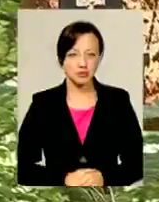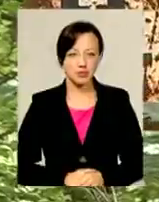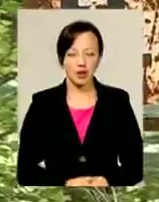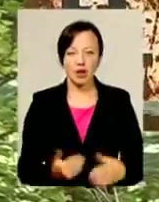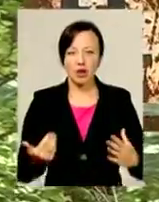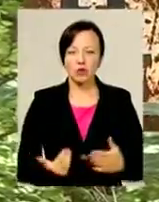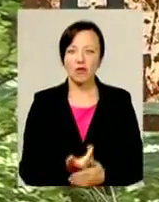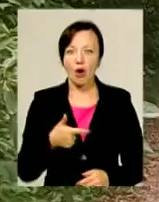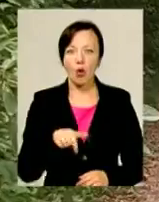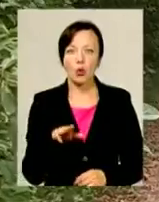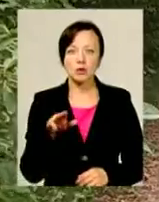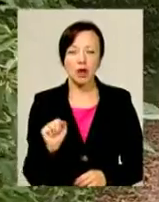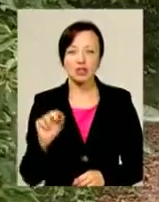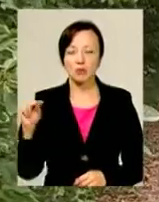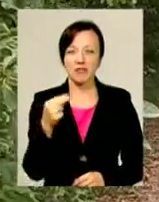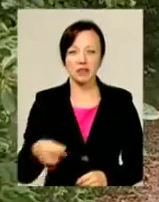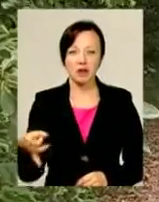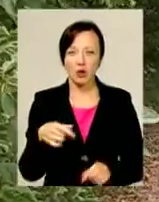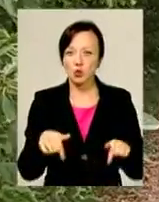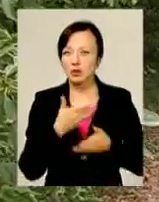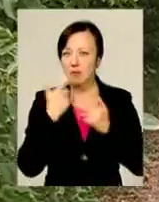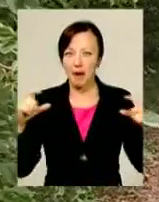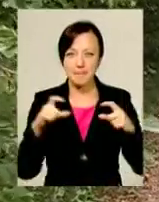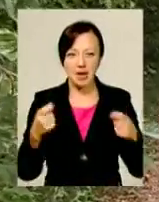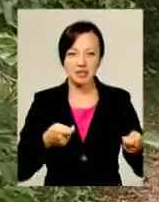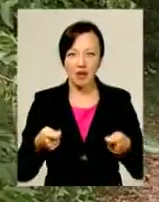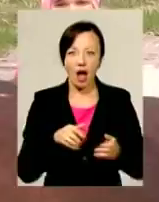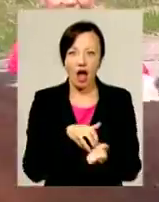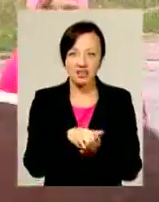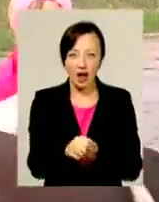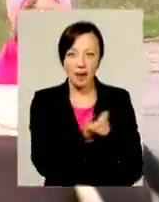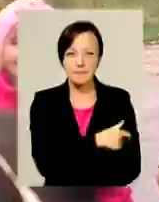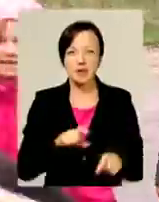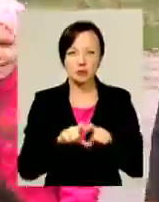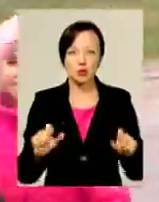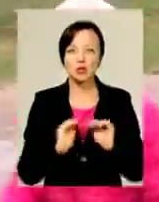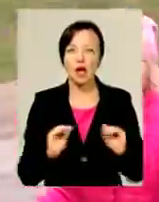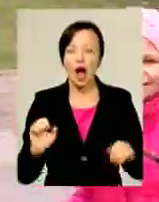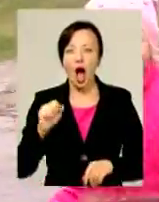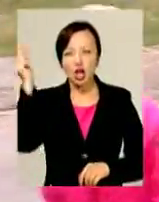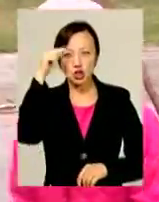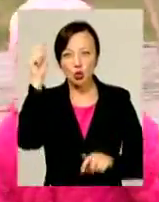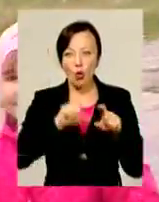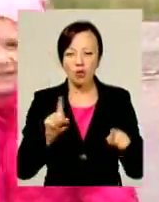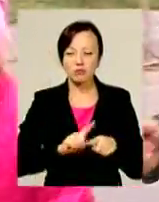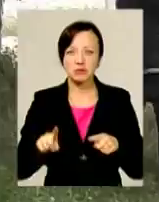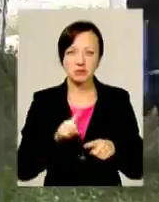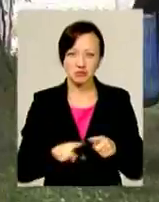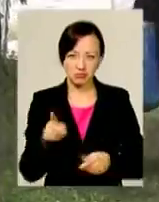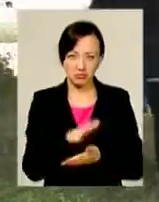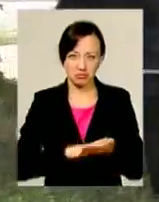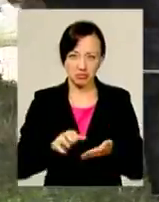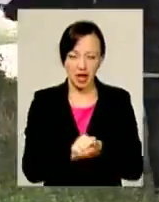Нова Гута Чемеровецького району. Тут немає магазину, асфальту, медпункту, садочка, а школа вже на стадії останньої